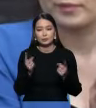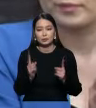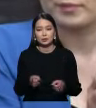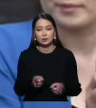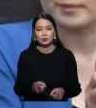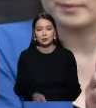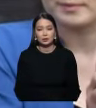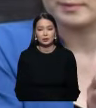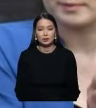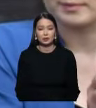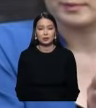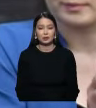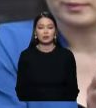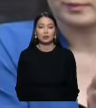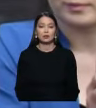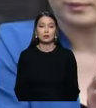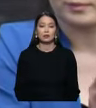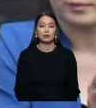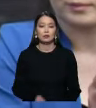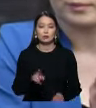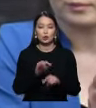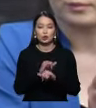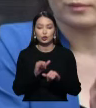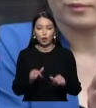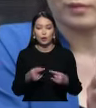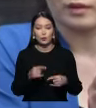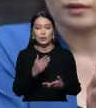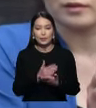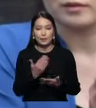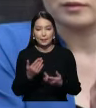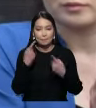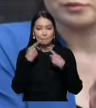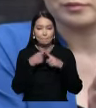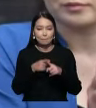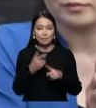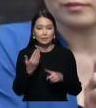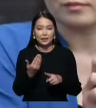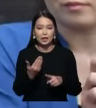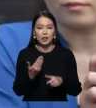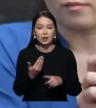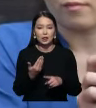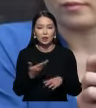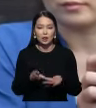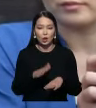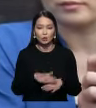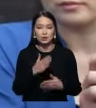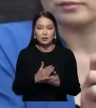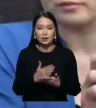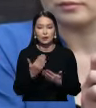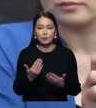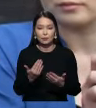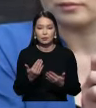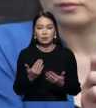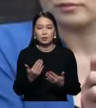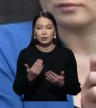Это нормальное явление, что производители против, потому что это дополнительная как бы нагрузка, но при этом мы должны видеть вот этот